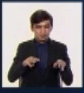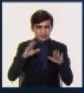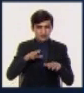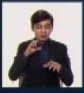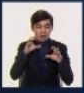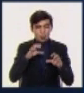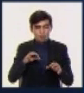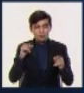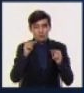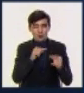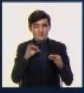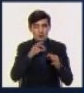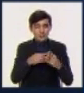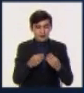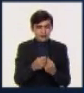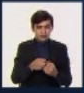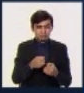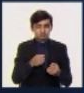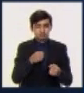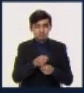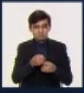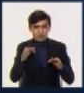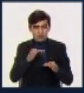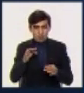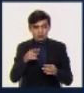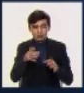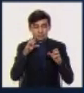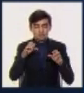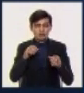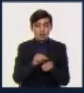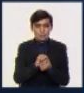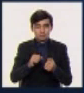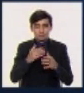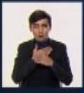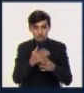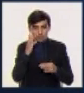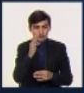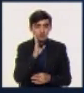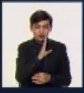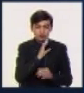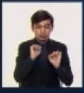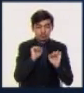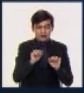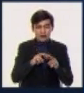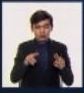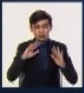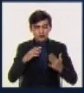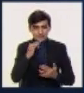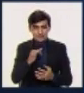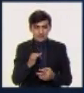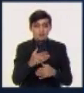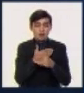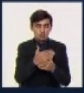о противодействии семейно-бытовому насилию. Этот документ поможет защитить женщин в таких ситуациях? В какой-то